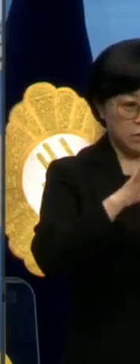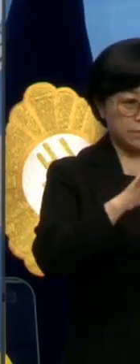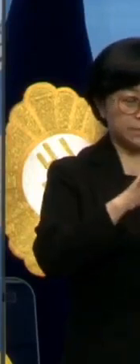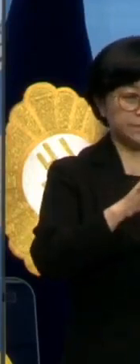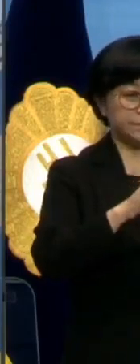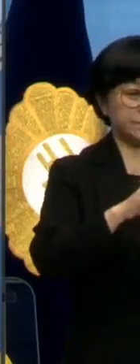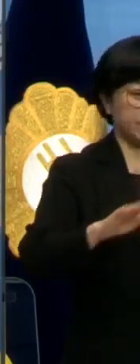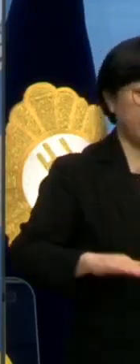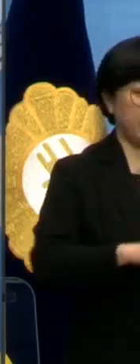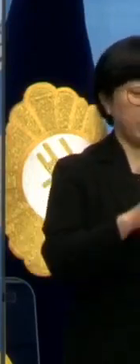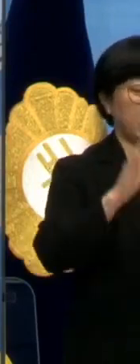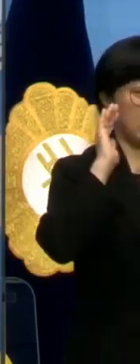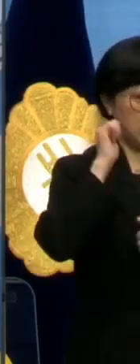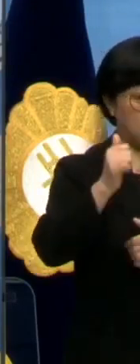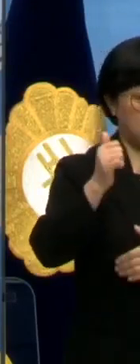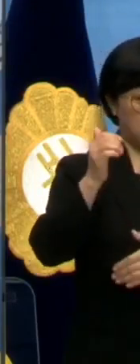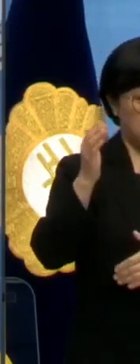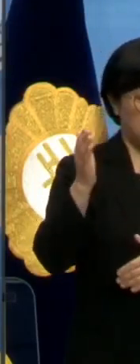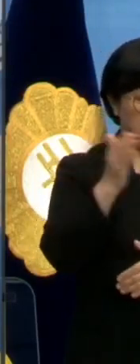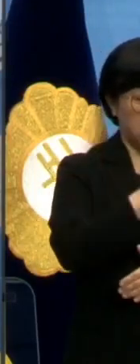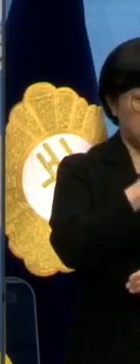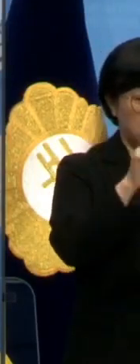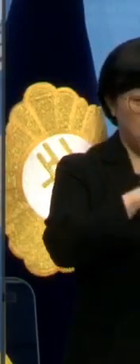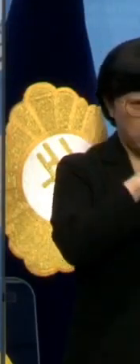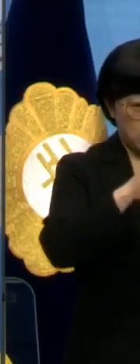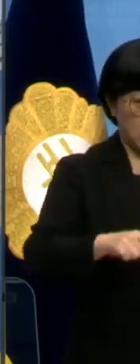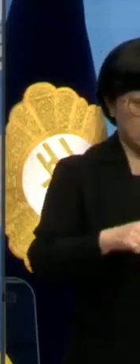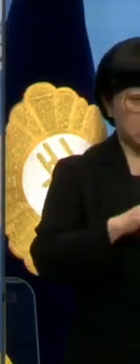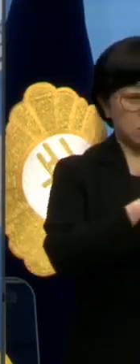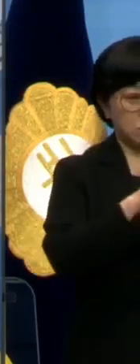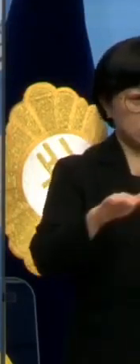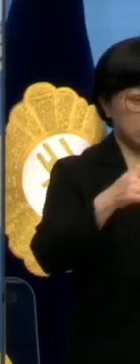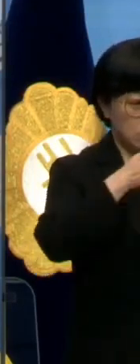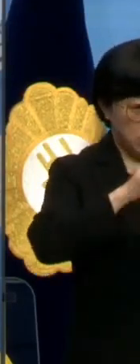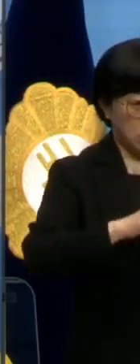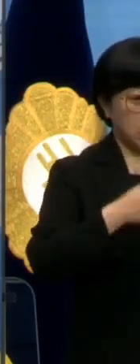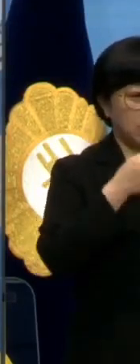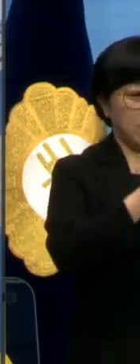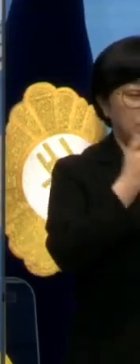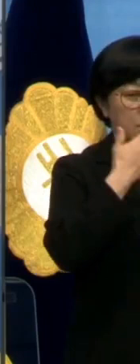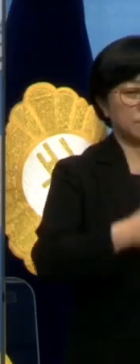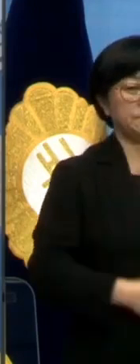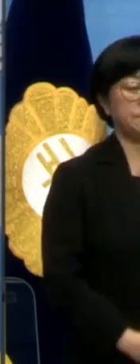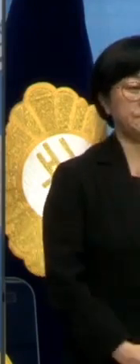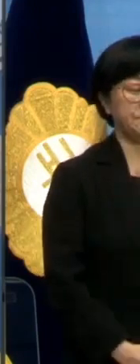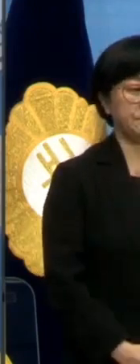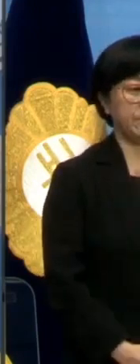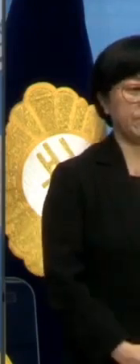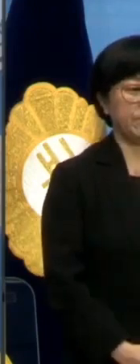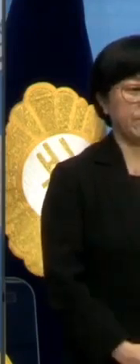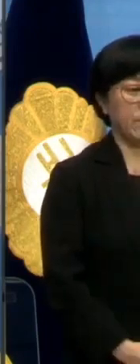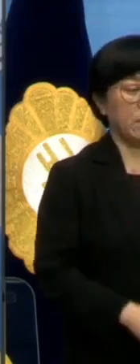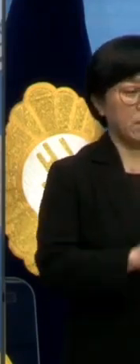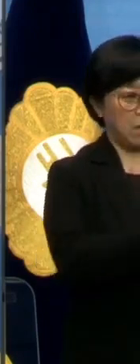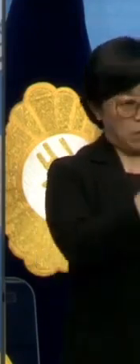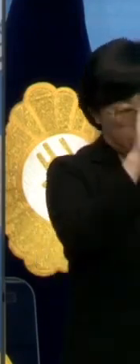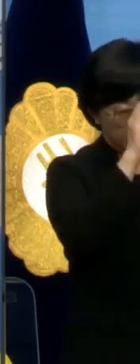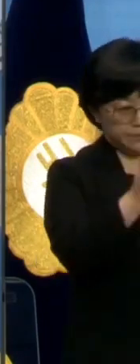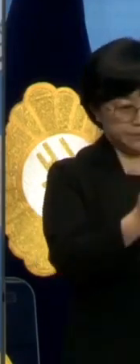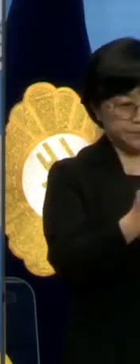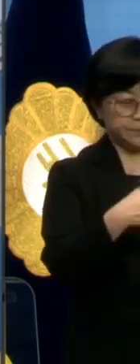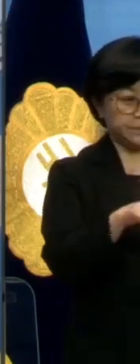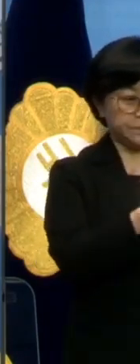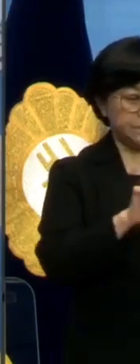둔 대통령으로 보상 기준을 구체적으로 정하도록 했습니다. 감염병의 예방을